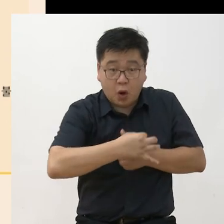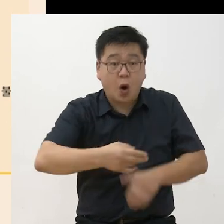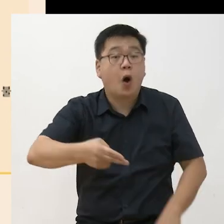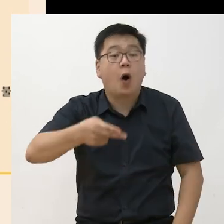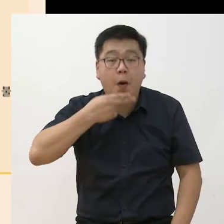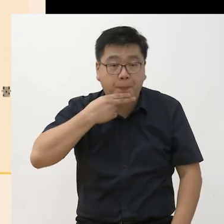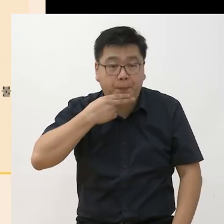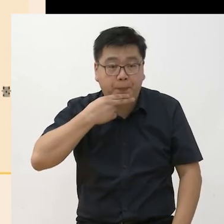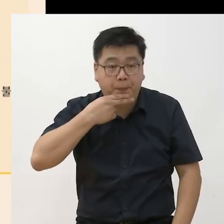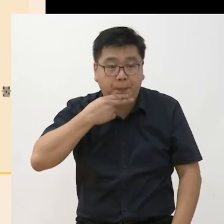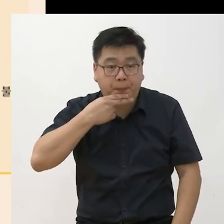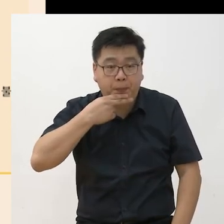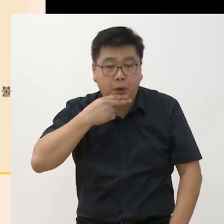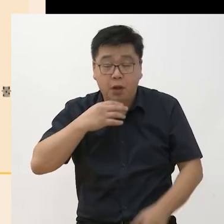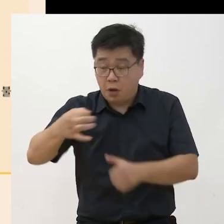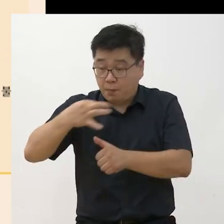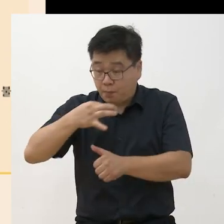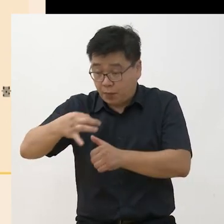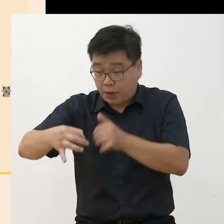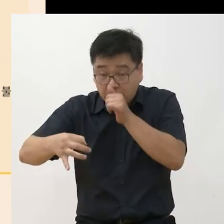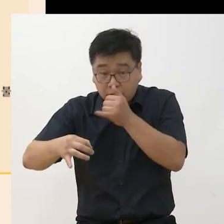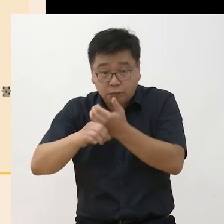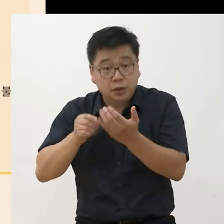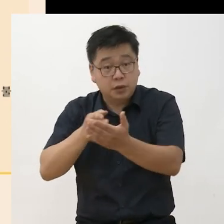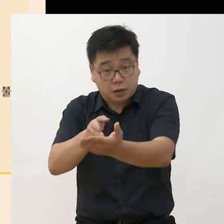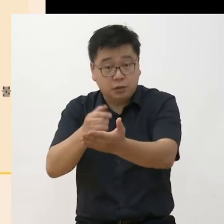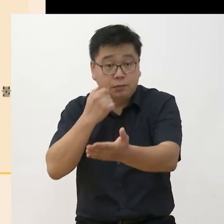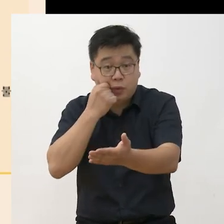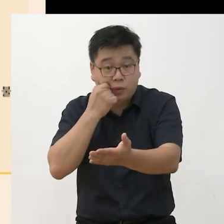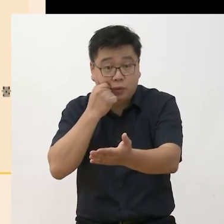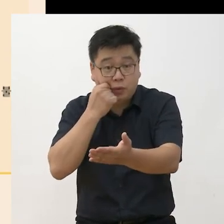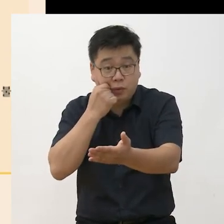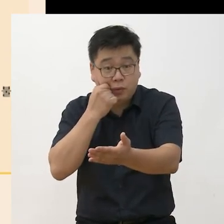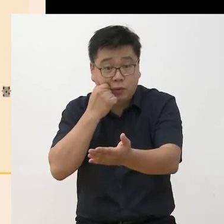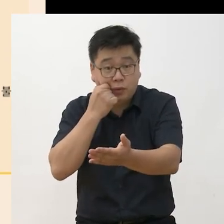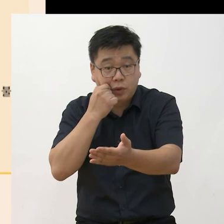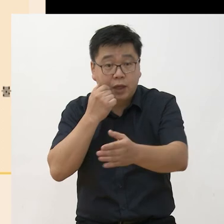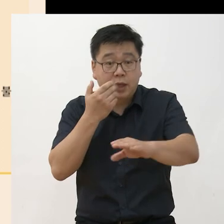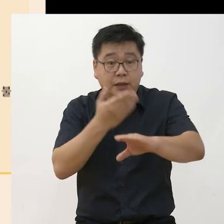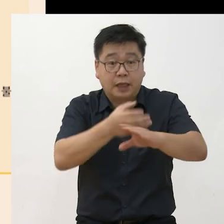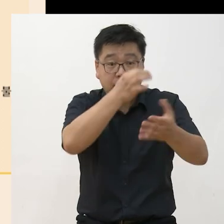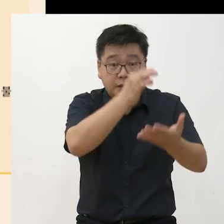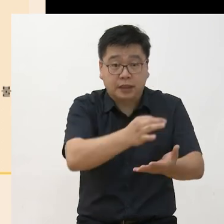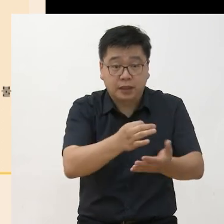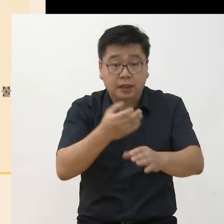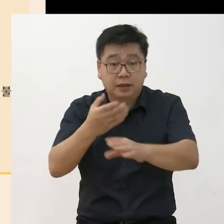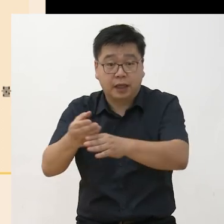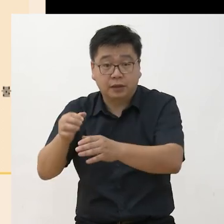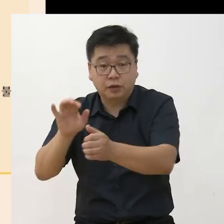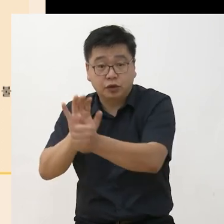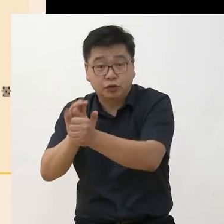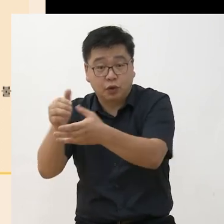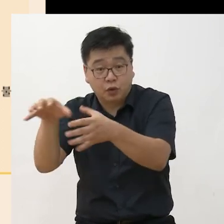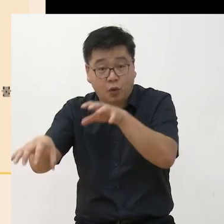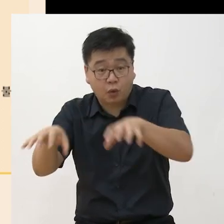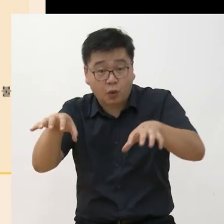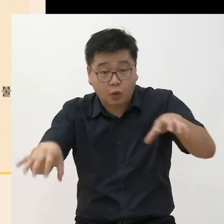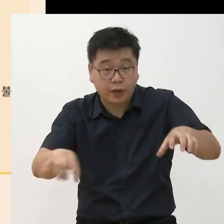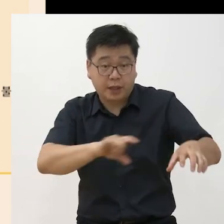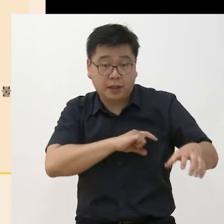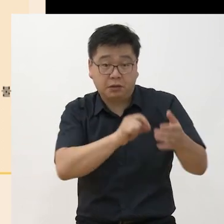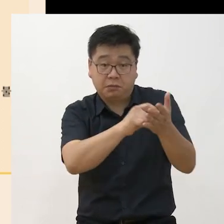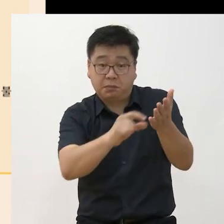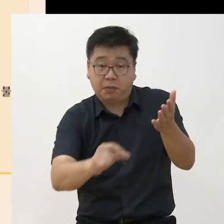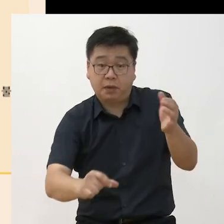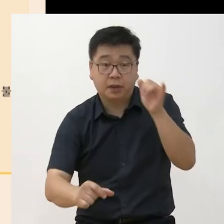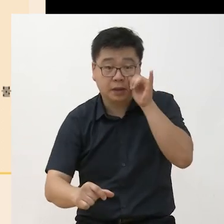지원금을 받은 경우는 신청이 불가하다는 내용도 기억해 주시면 좋겠습니다. 거기 타기관과 재단의 예시가 나와 있는데 자료를 참고해 주시면